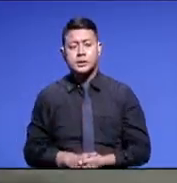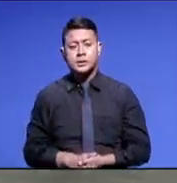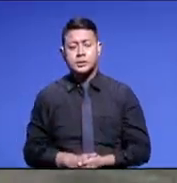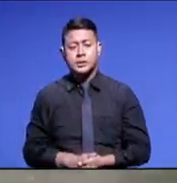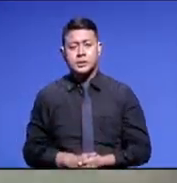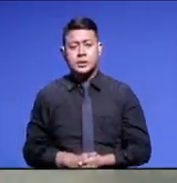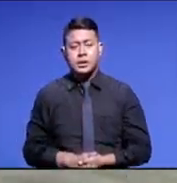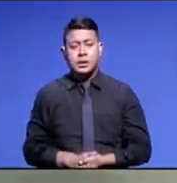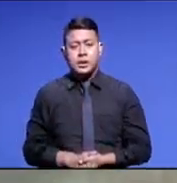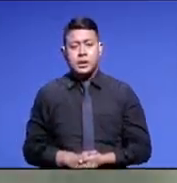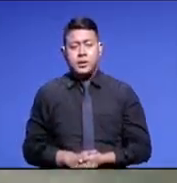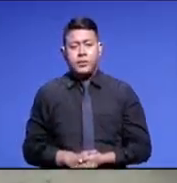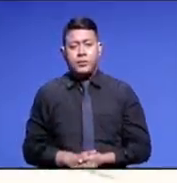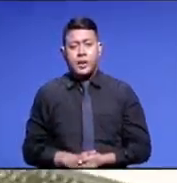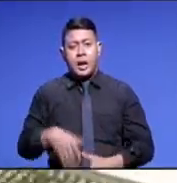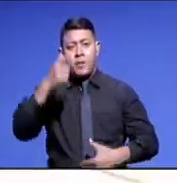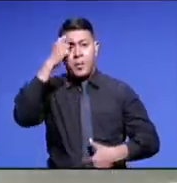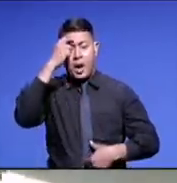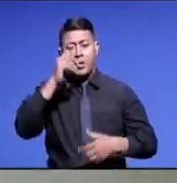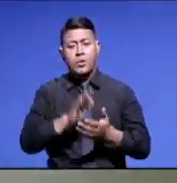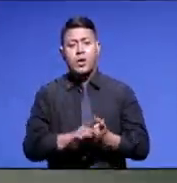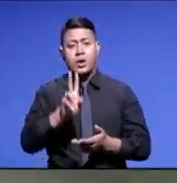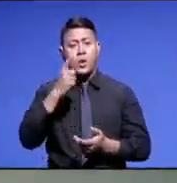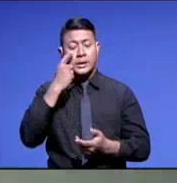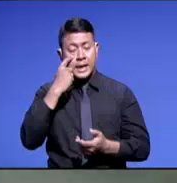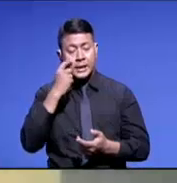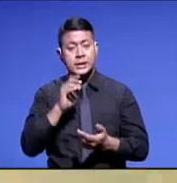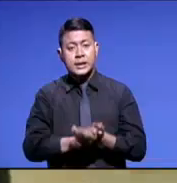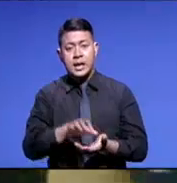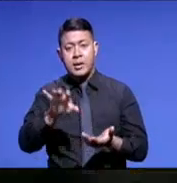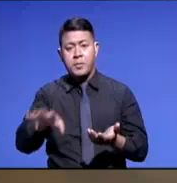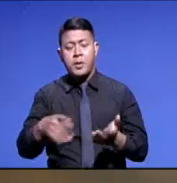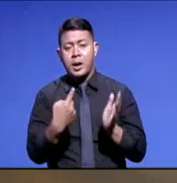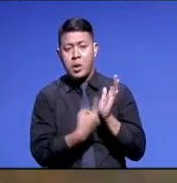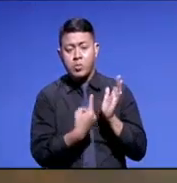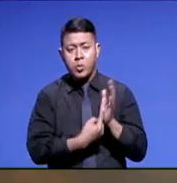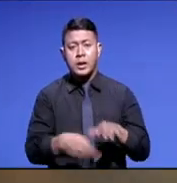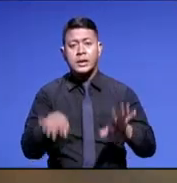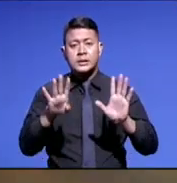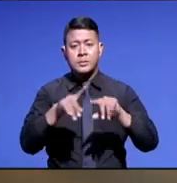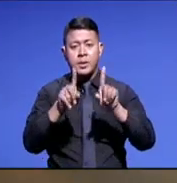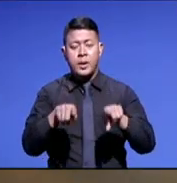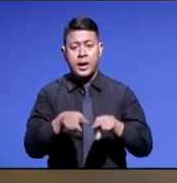Guna mempertanggungjawabkan perbuatannya, pelaku dan dua orang saksi serta barang bukti 9 paket sabu